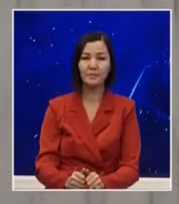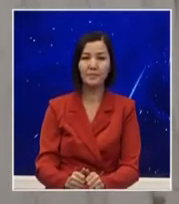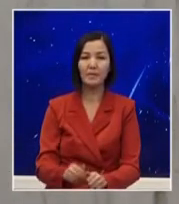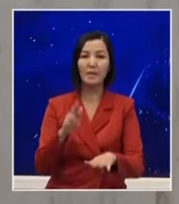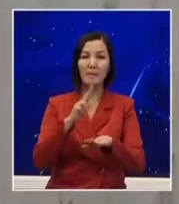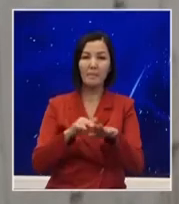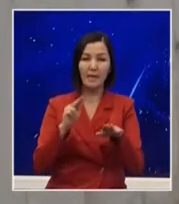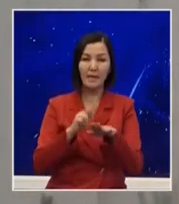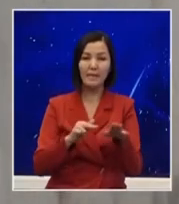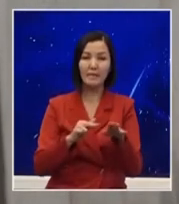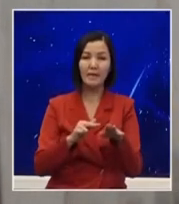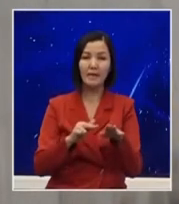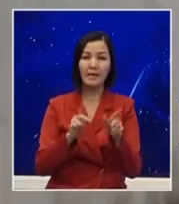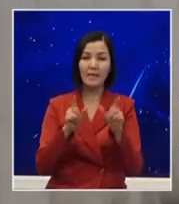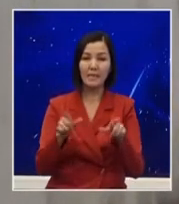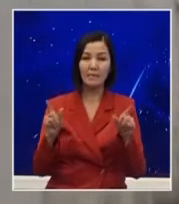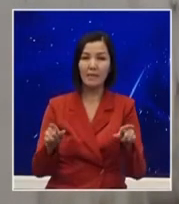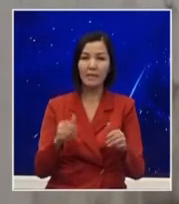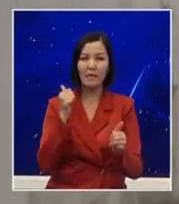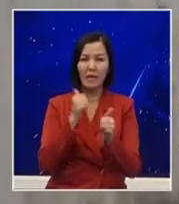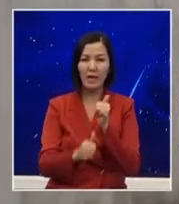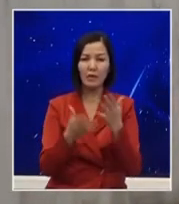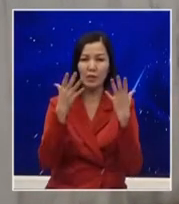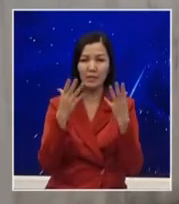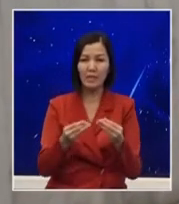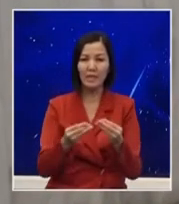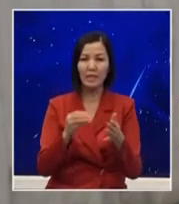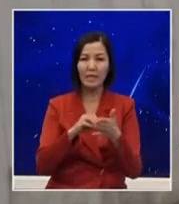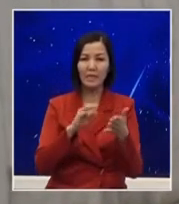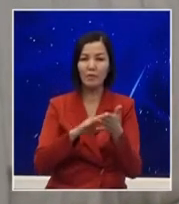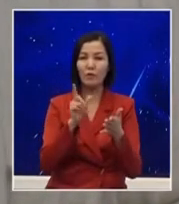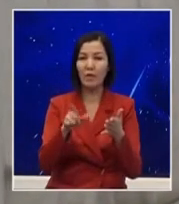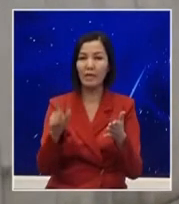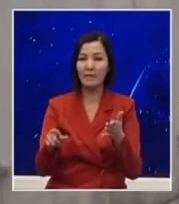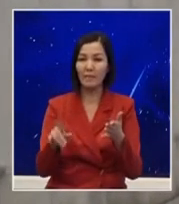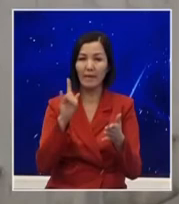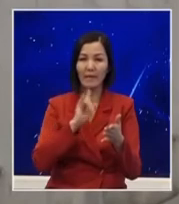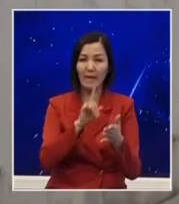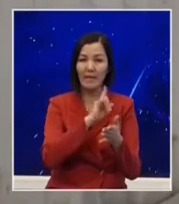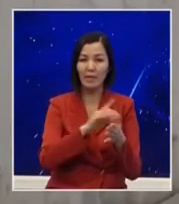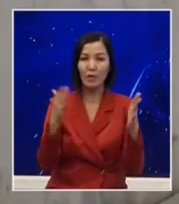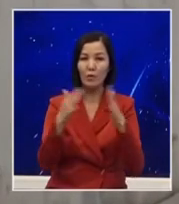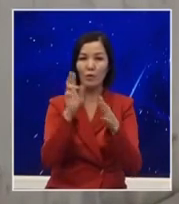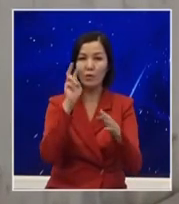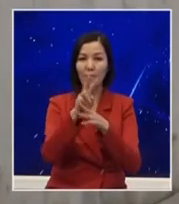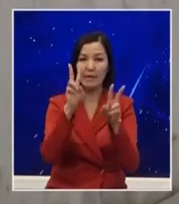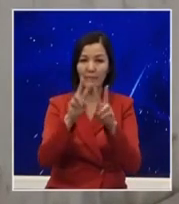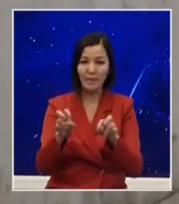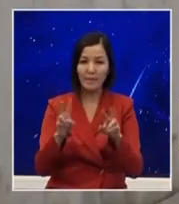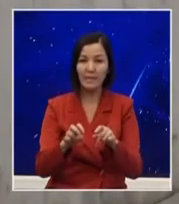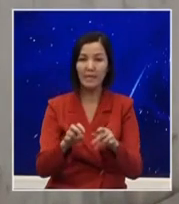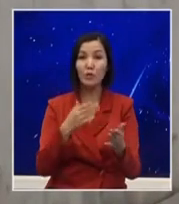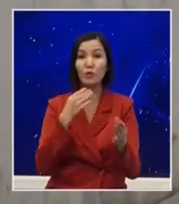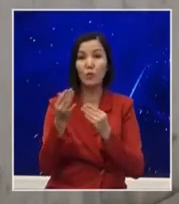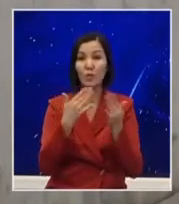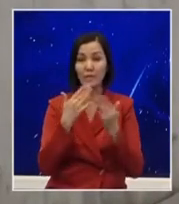Учаскелік полиция инспекторлары осылай күн сайын есепте тұрған азаматтар мен азаматшаларды үйлеріне келіп тексереді,